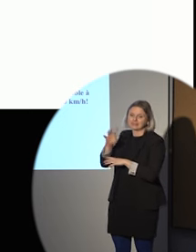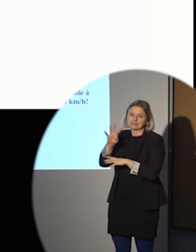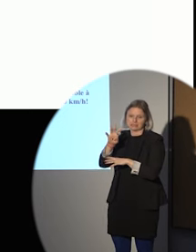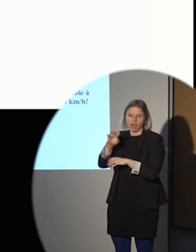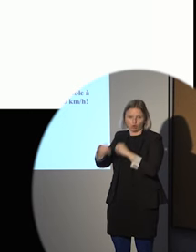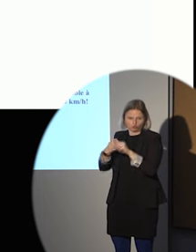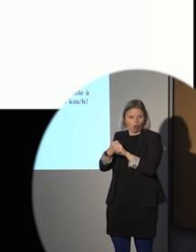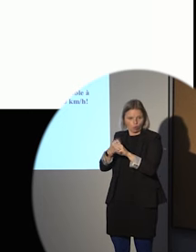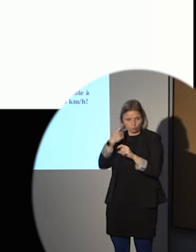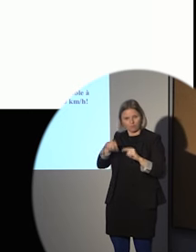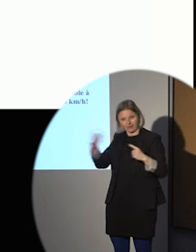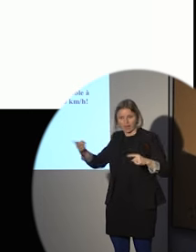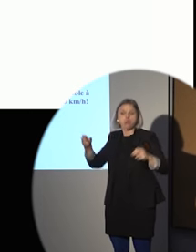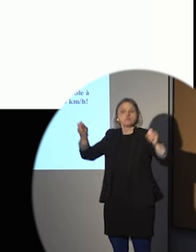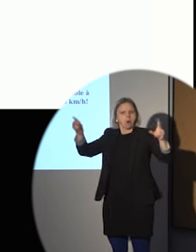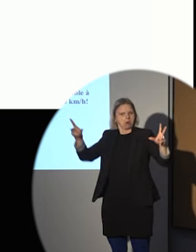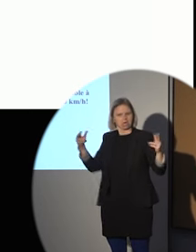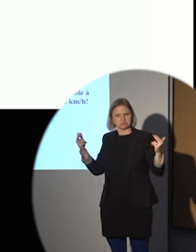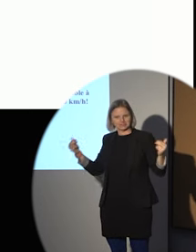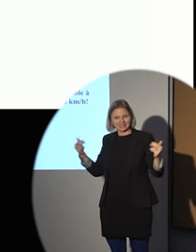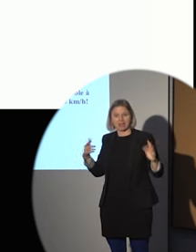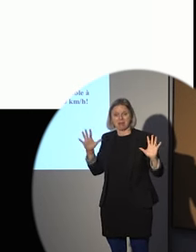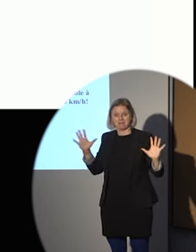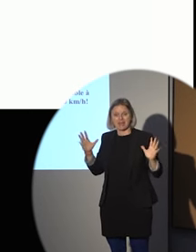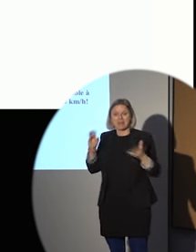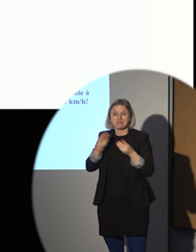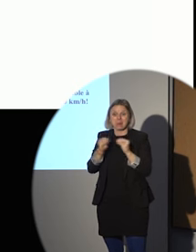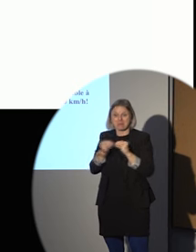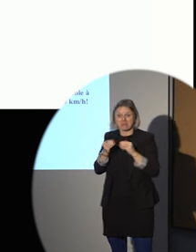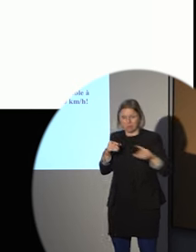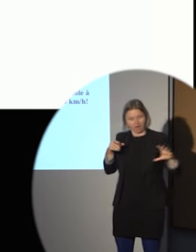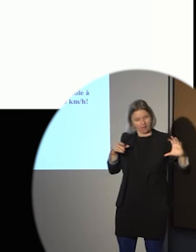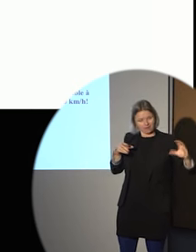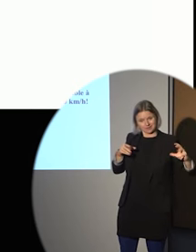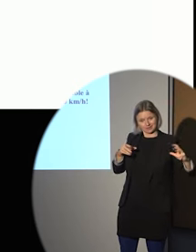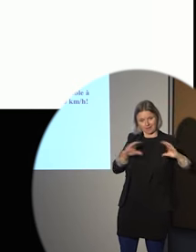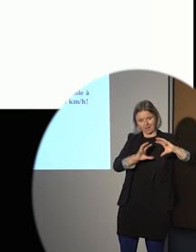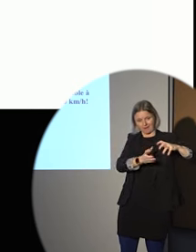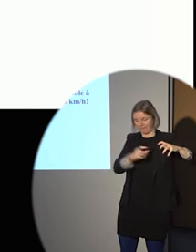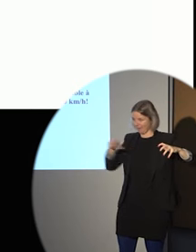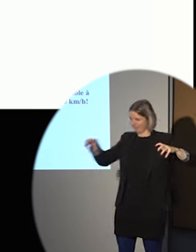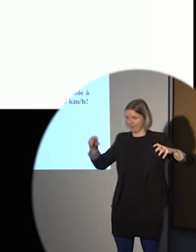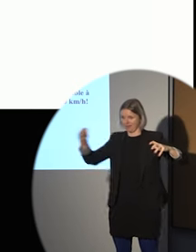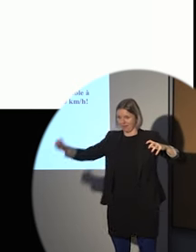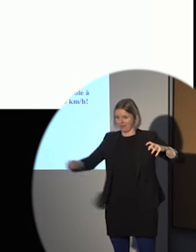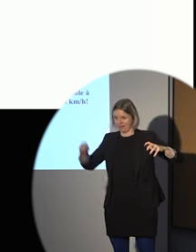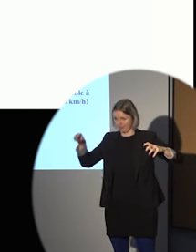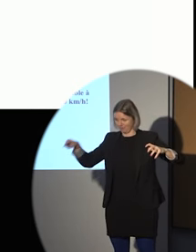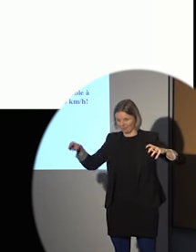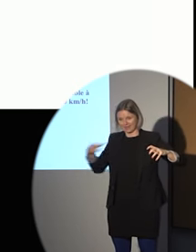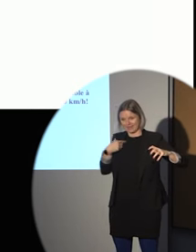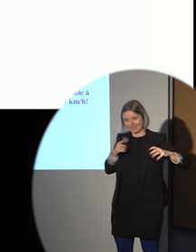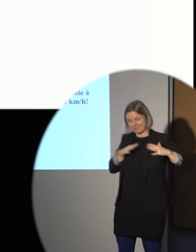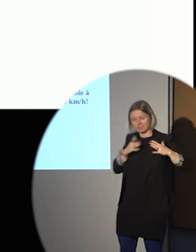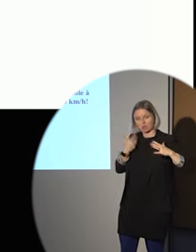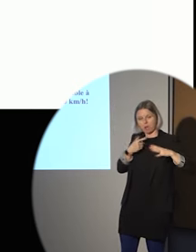quand même un problème, parce que l'espace n'est pas complètement vide. Et si vous envoyez un vaisseau spatial à cette vitesse d'un 1/10 de la vitesse de